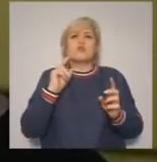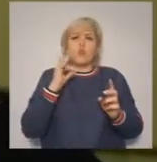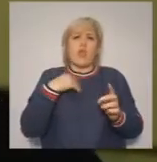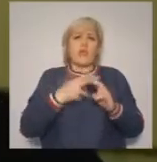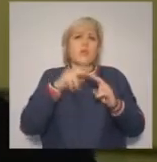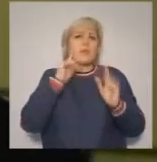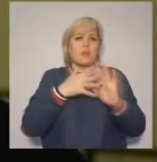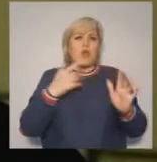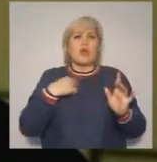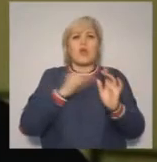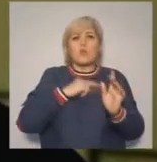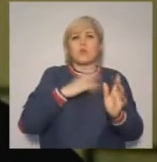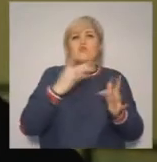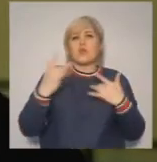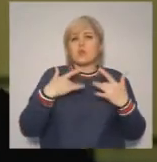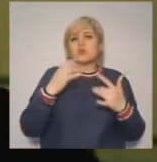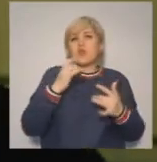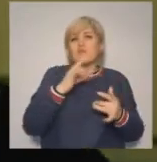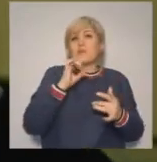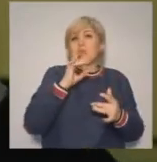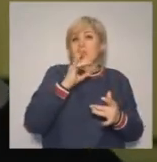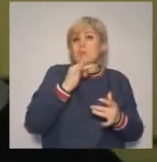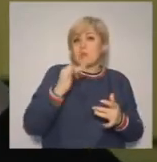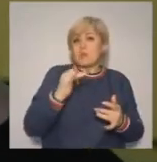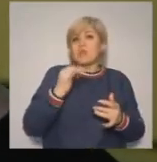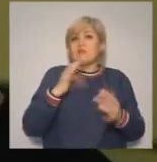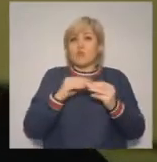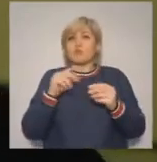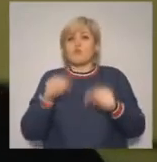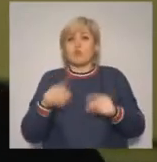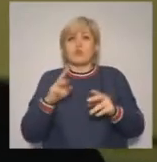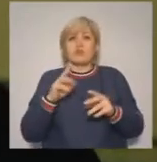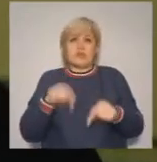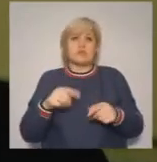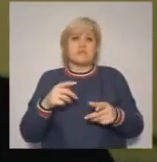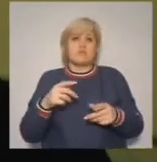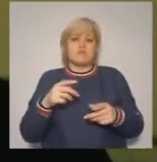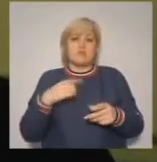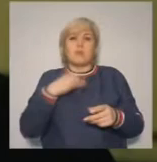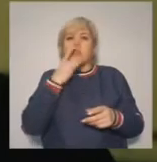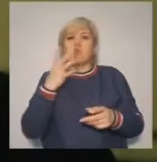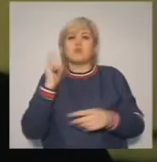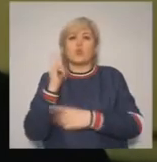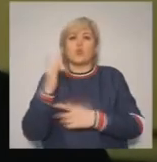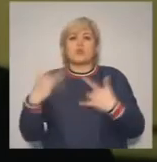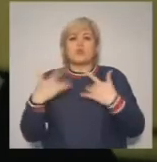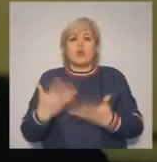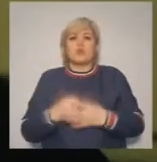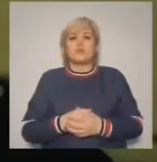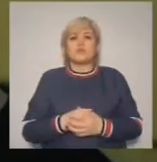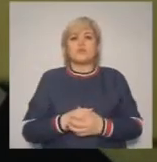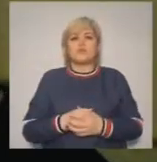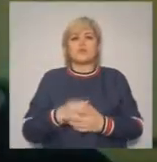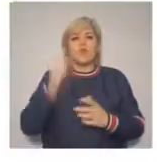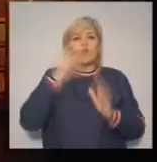драматическом театре в Перми, и у меня есть с чем сравнить. В общем, пока здесь увлек меня